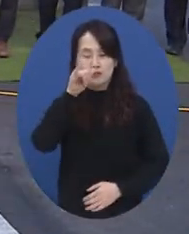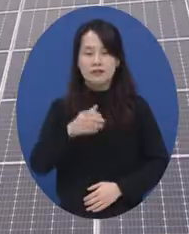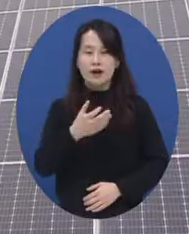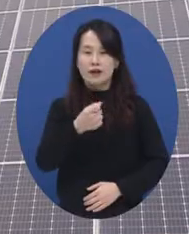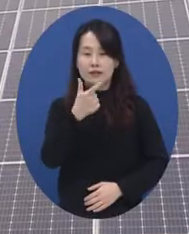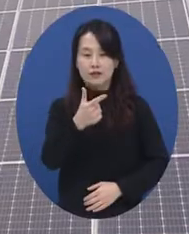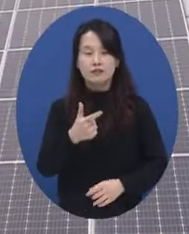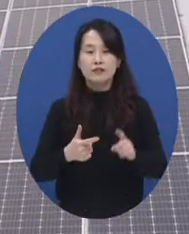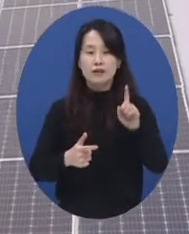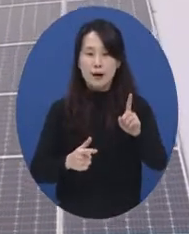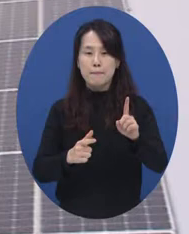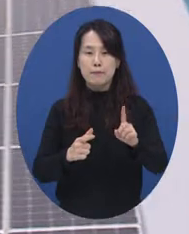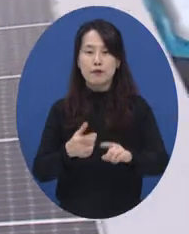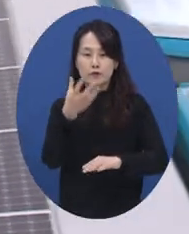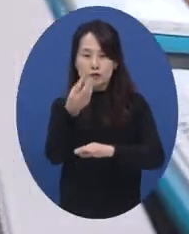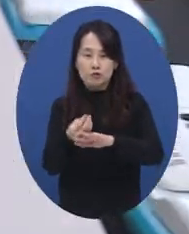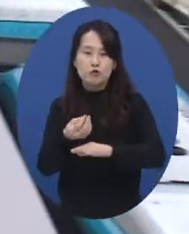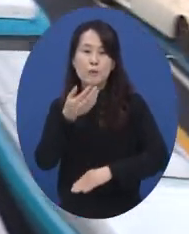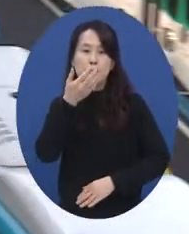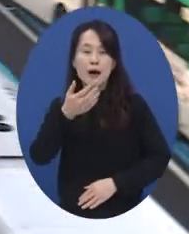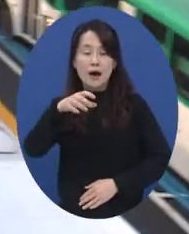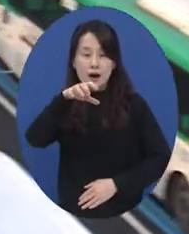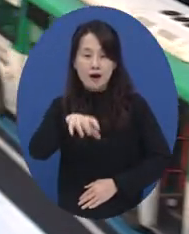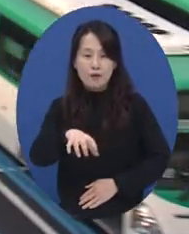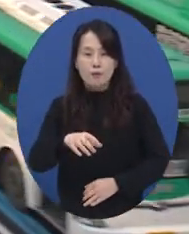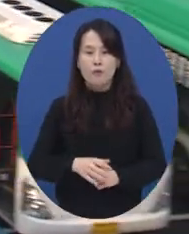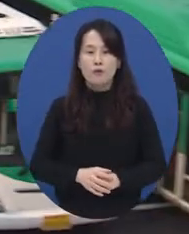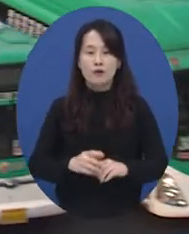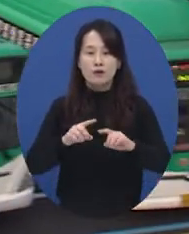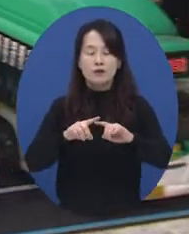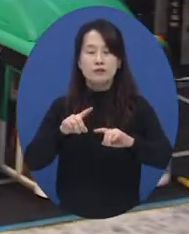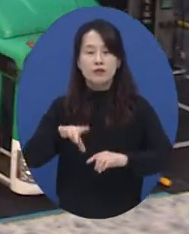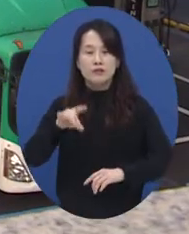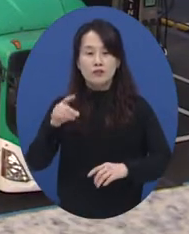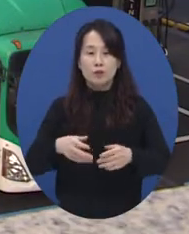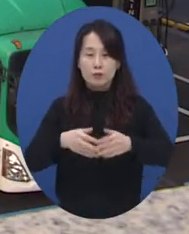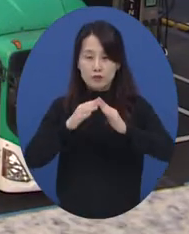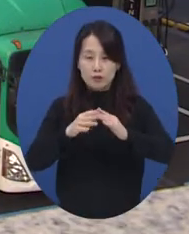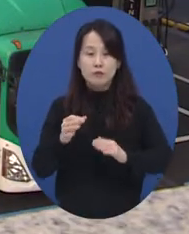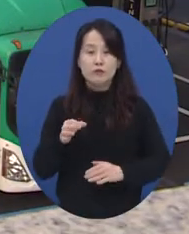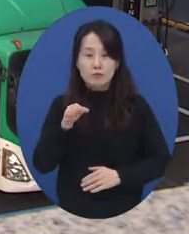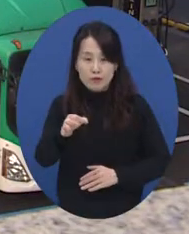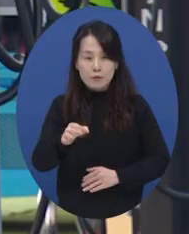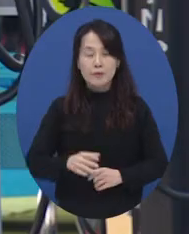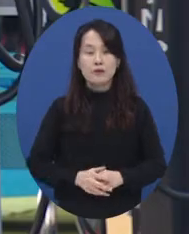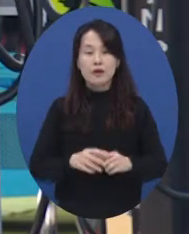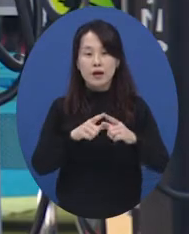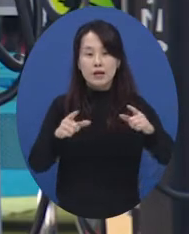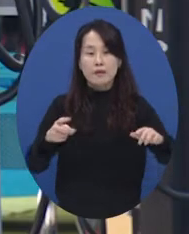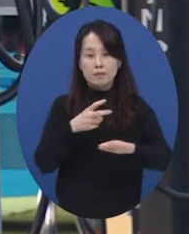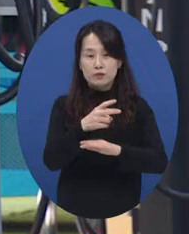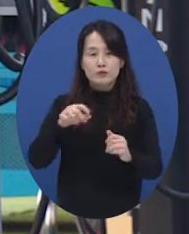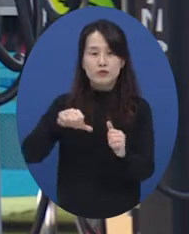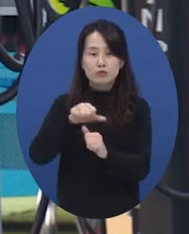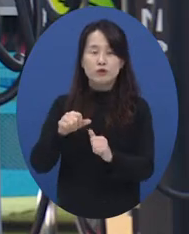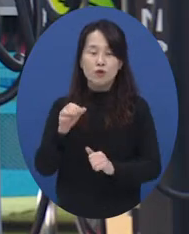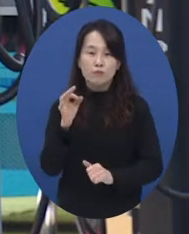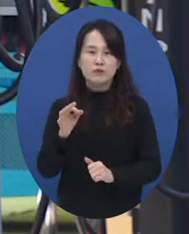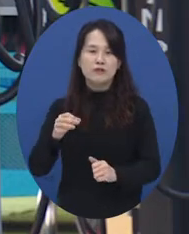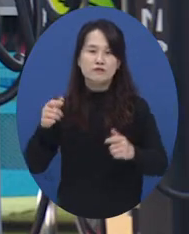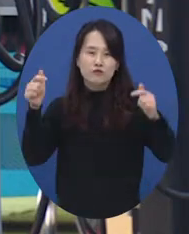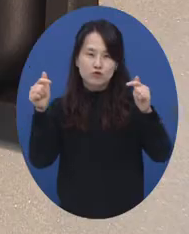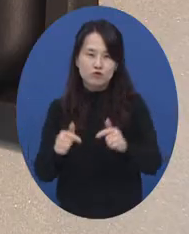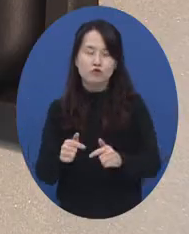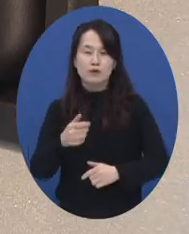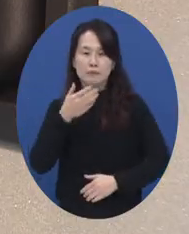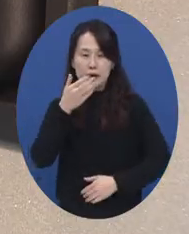열었습니다. 96대가 한꺼번에 충전할 수 있는 차고지로 초기 설비 자금만 투자하면 일반 버스보다 운영비도 적게